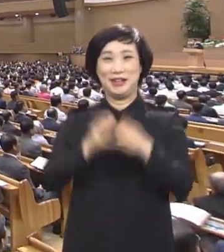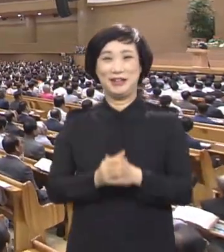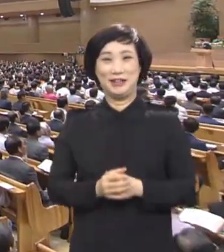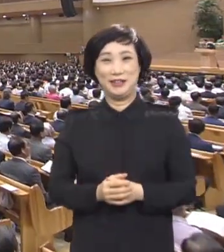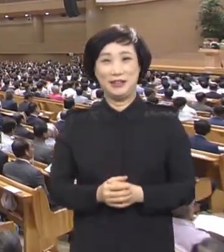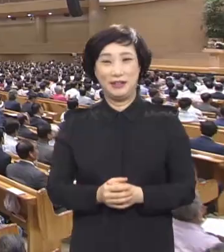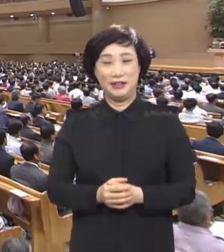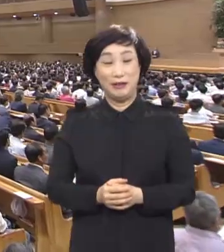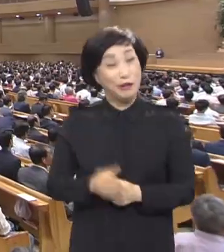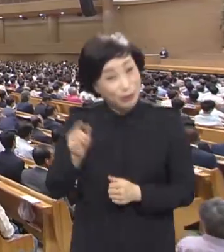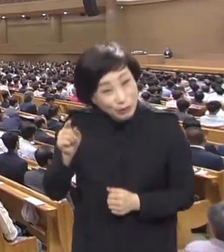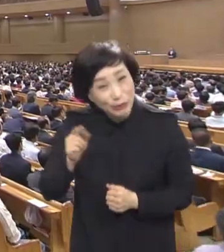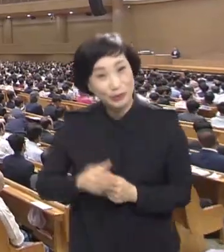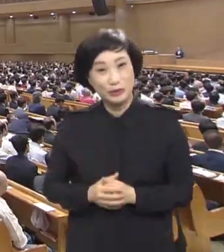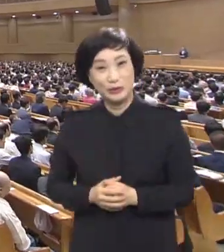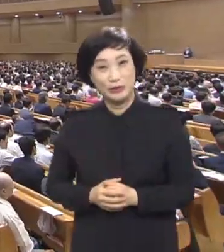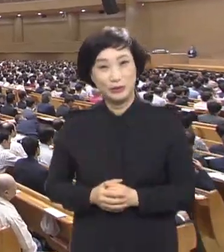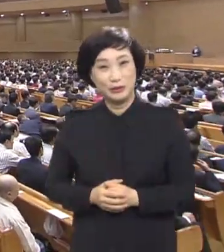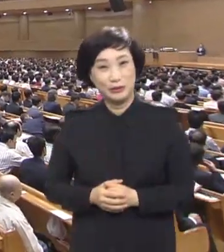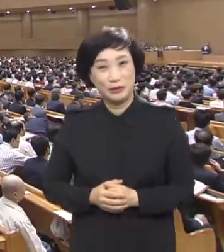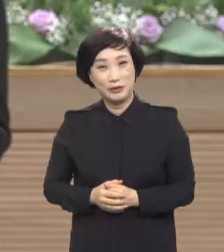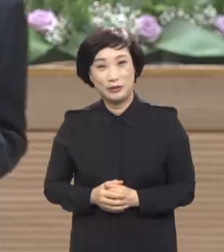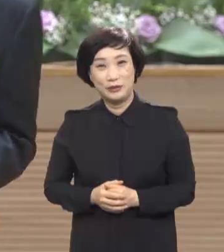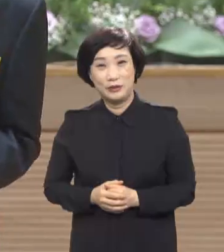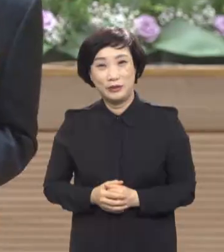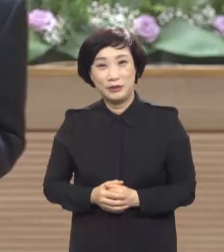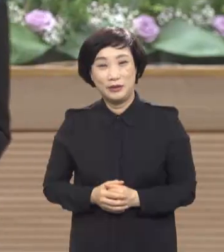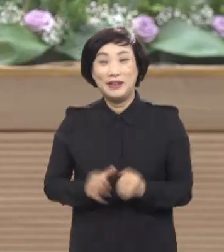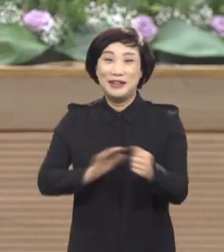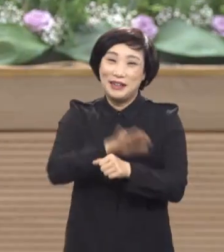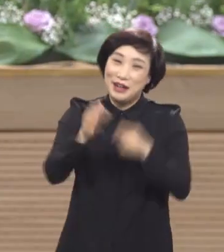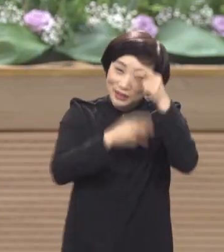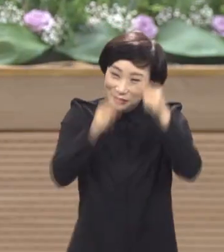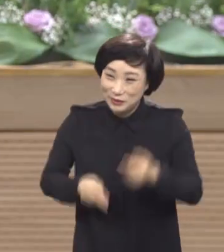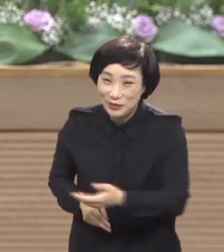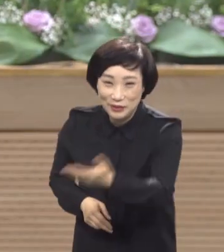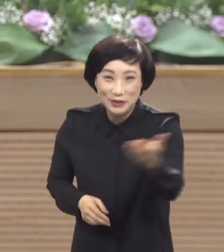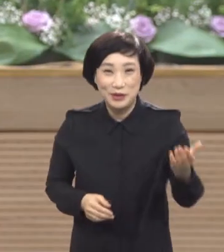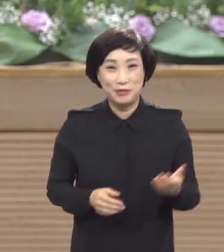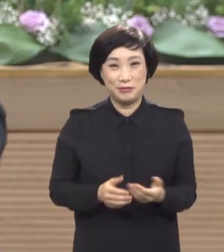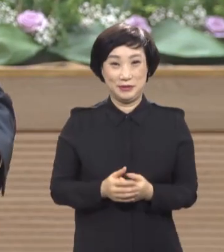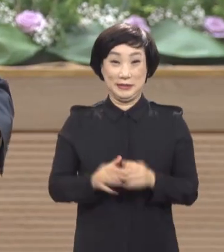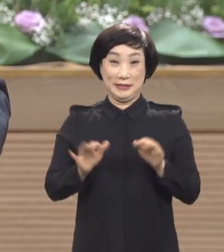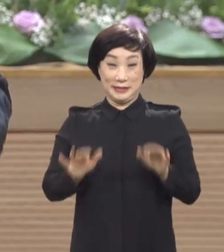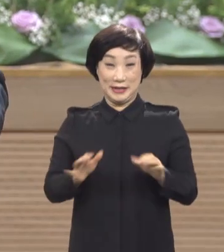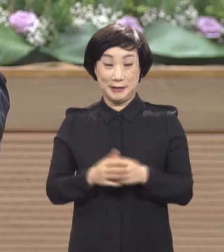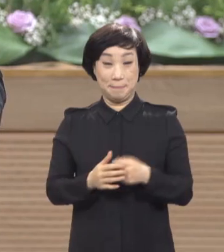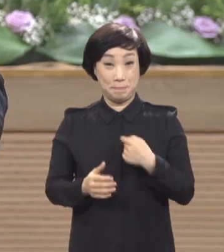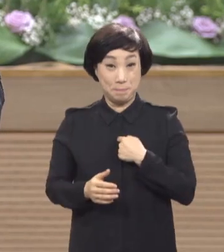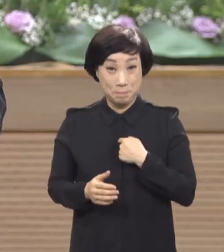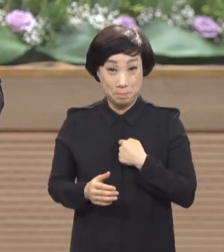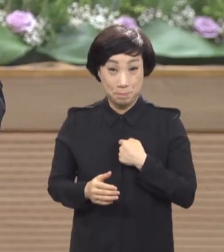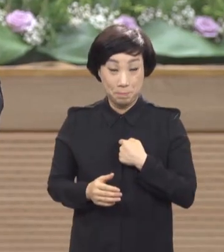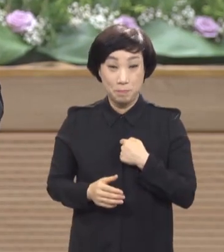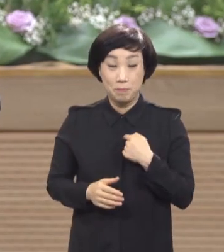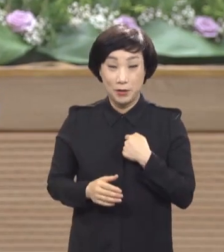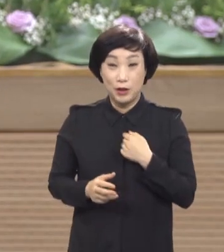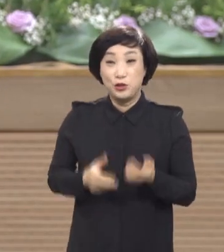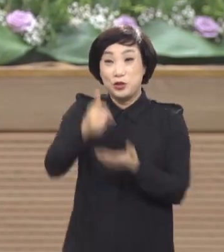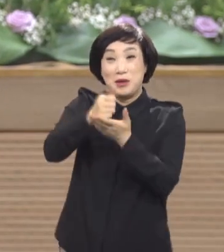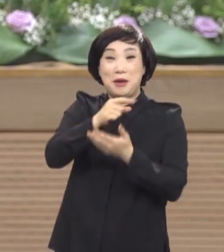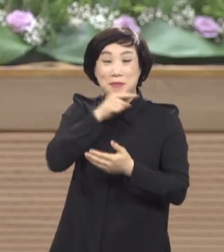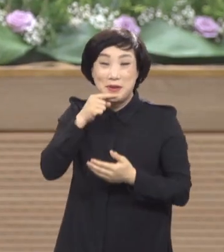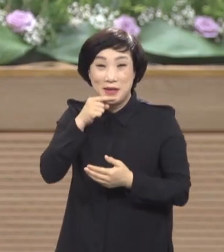그래야 되지 않겠어요 사랑하는 성도요 내게 정말로 주님의